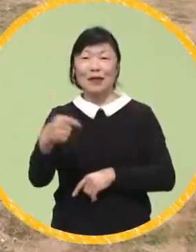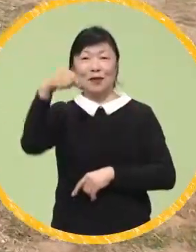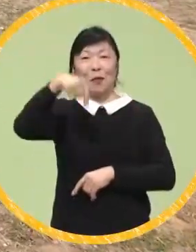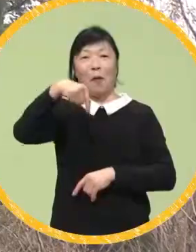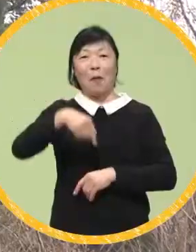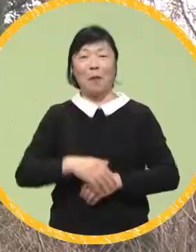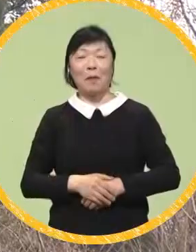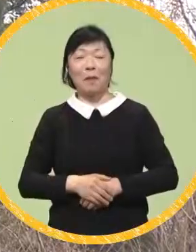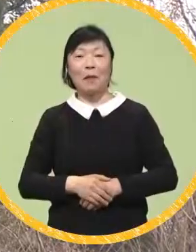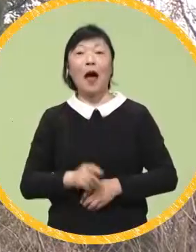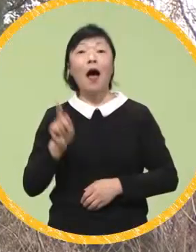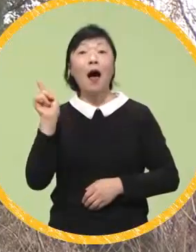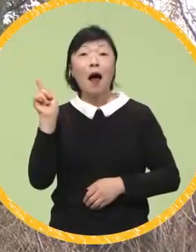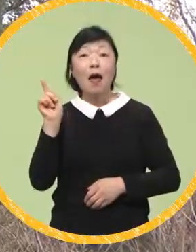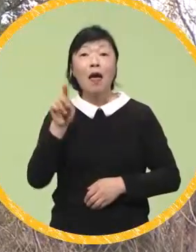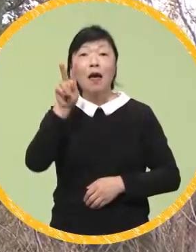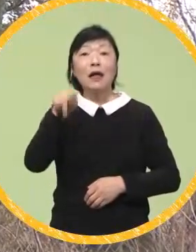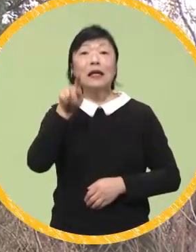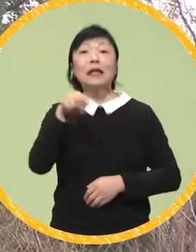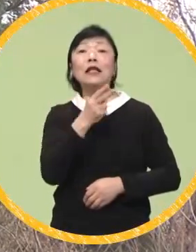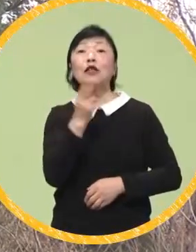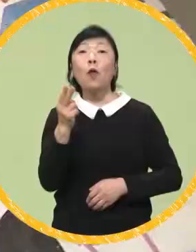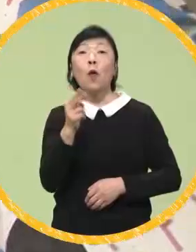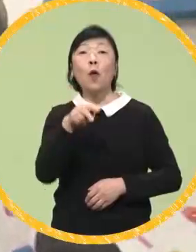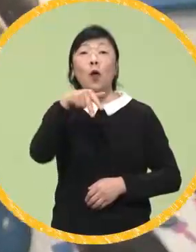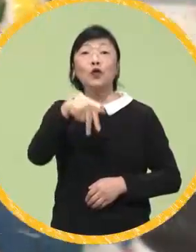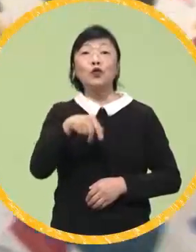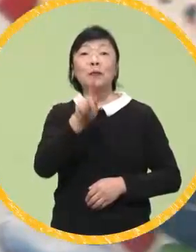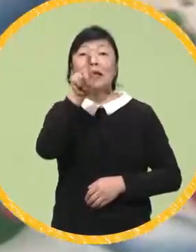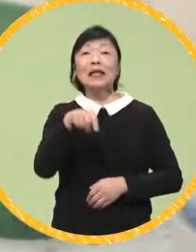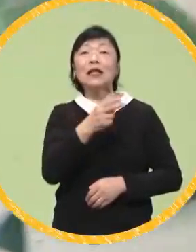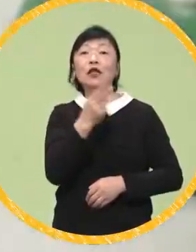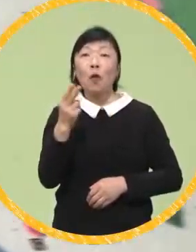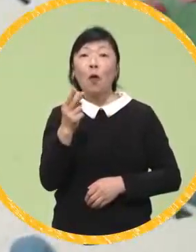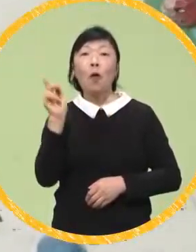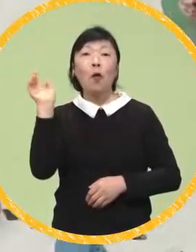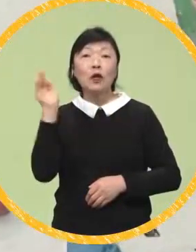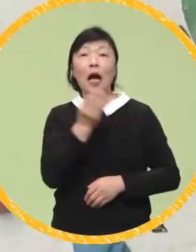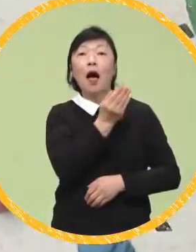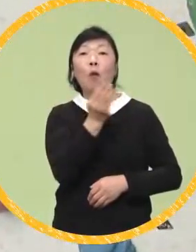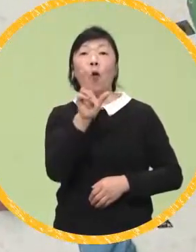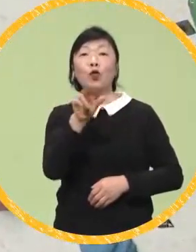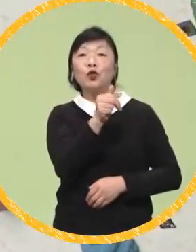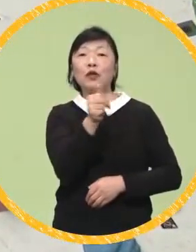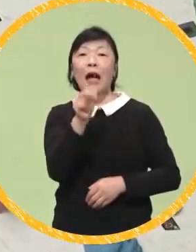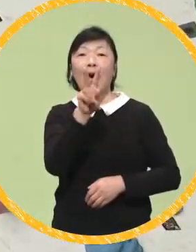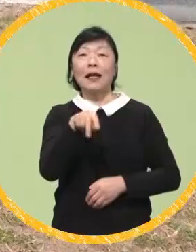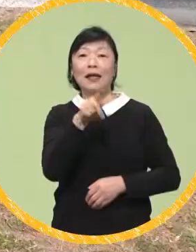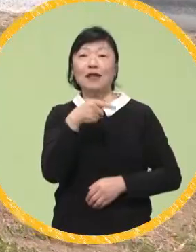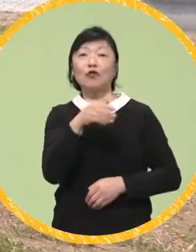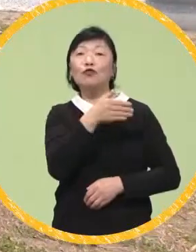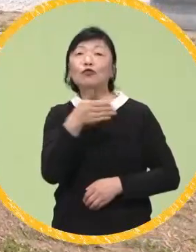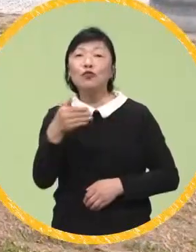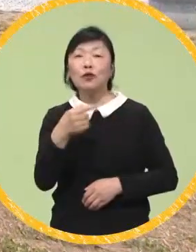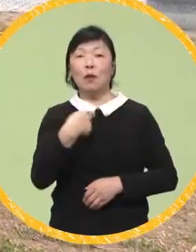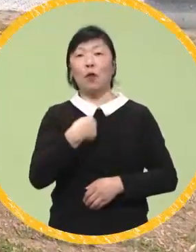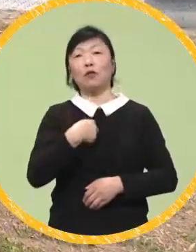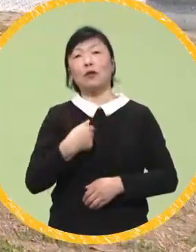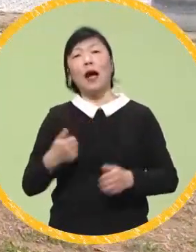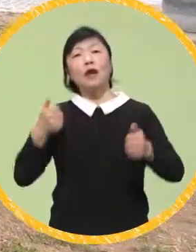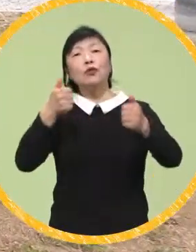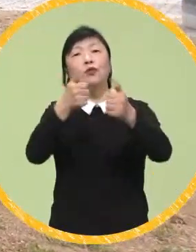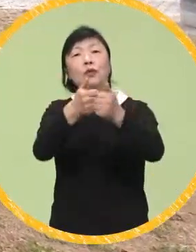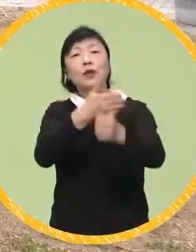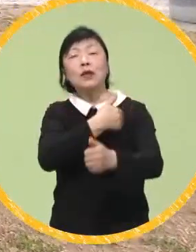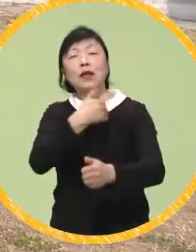でありがリード鳥栖 pu と言いましてそしてこちらがボルダリングなんですけどね今日ここでちょっと僕挑戦できるということ